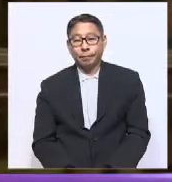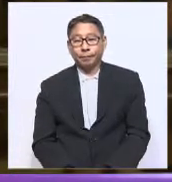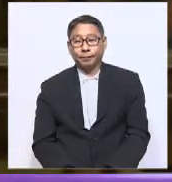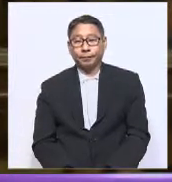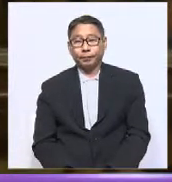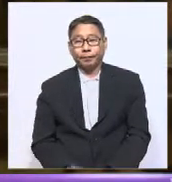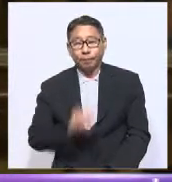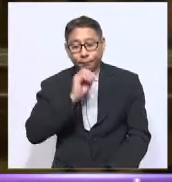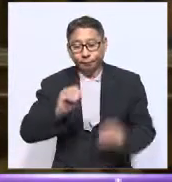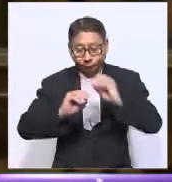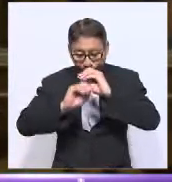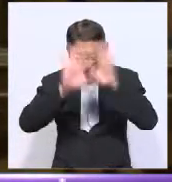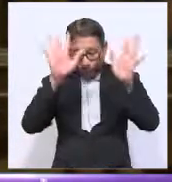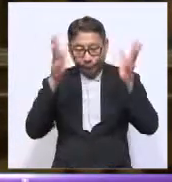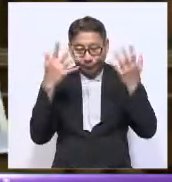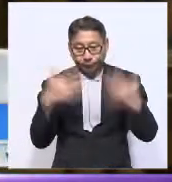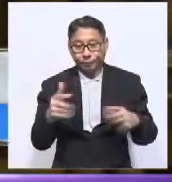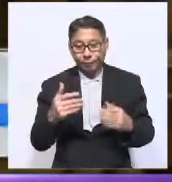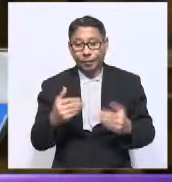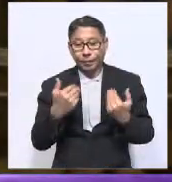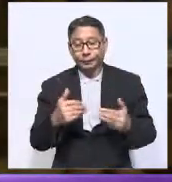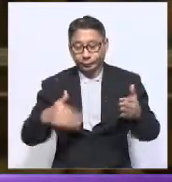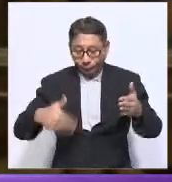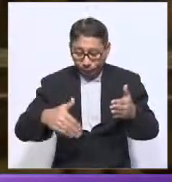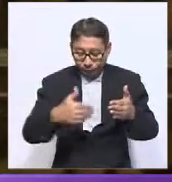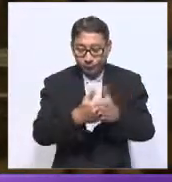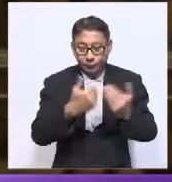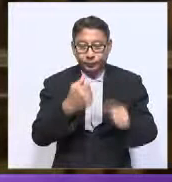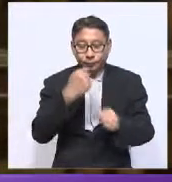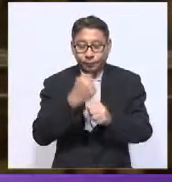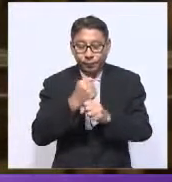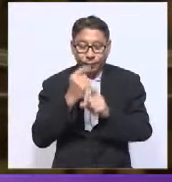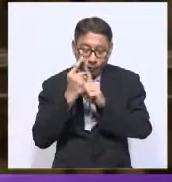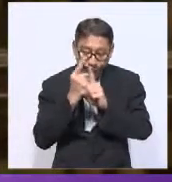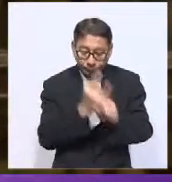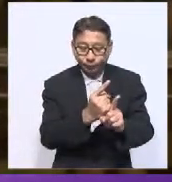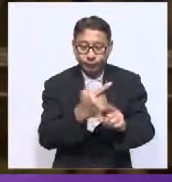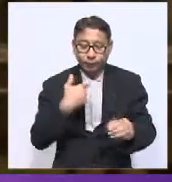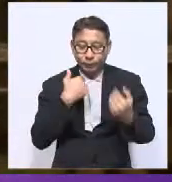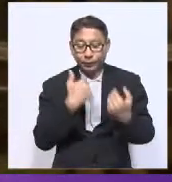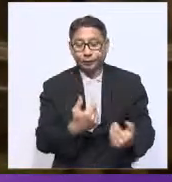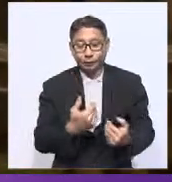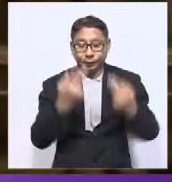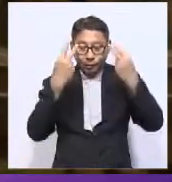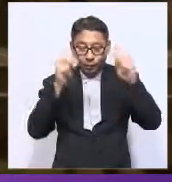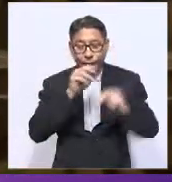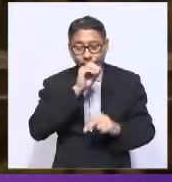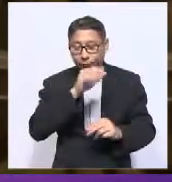ก็บอกก็ชัดเจนอยู่แล้วนะในเรื่องของโรดแมปก็จะต้องเดินไปตามที่ทางท่านนาย